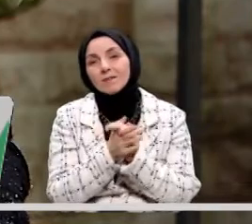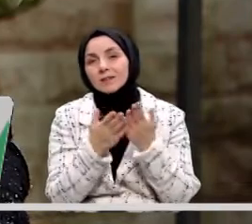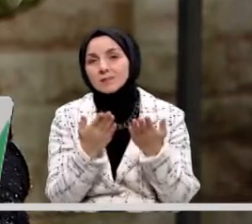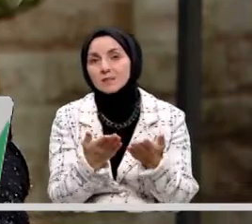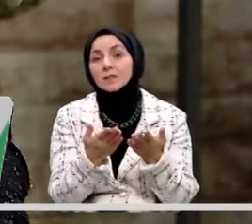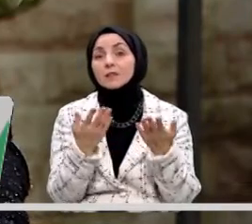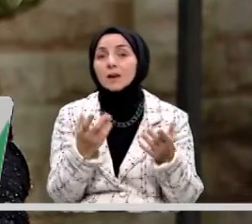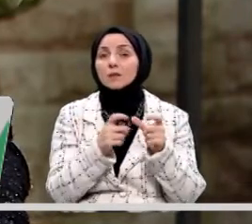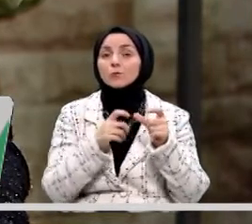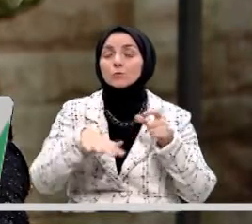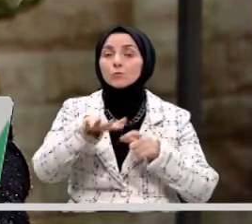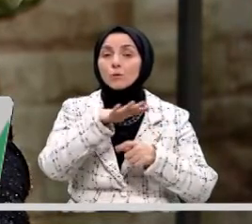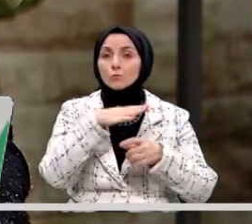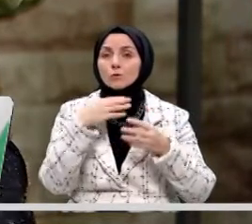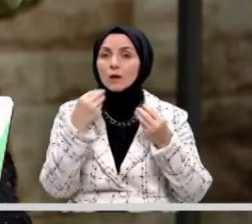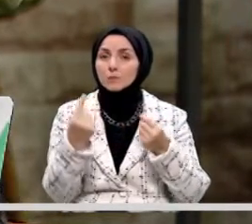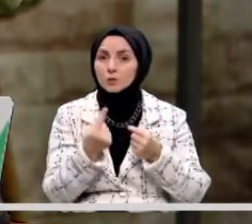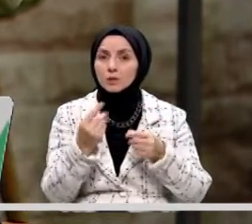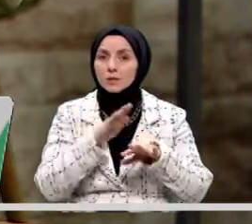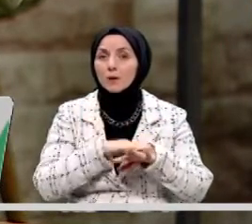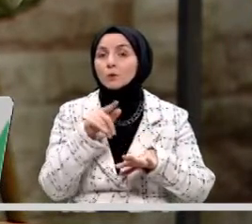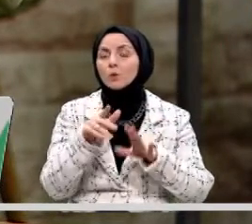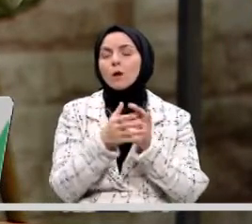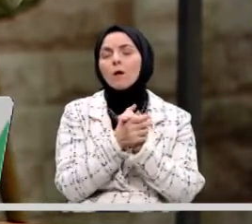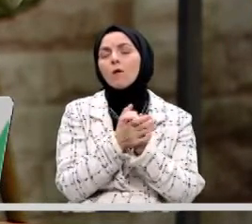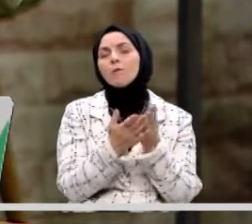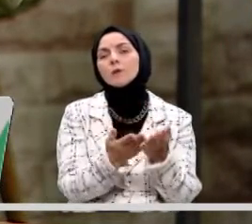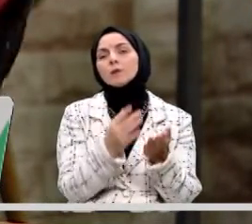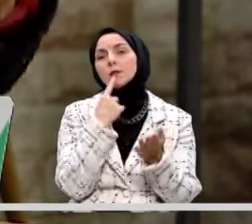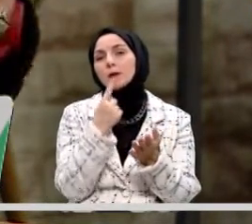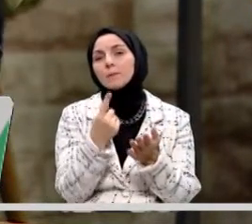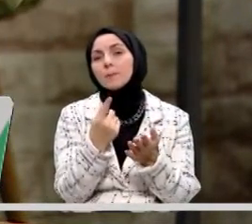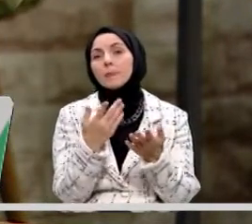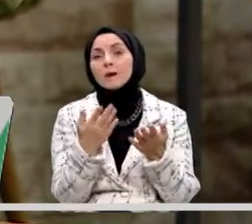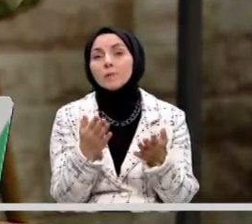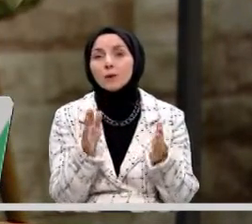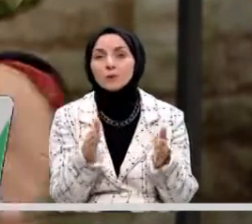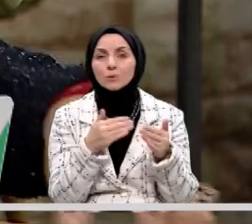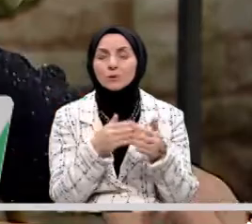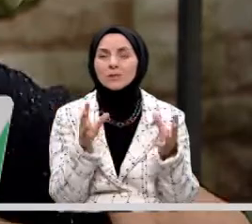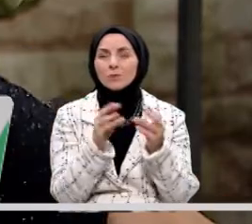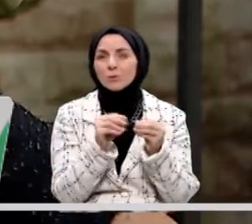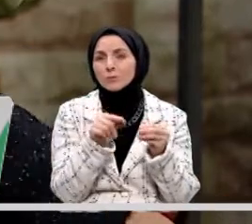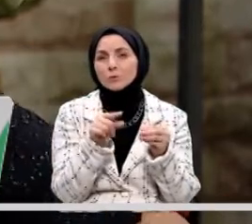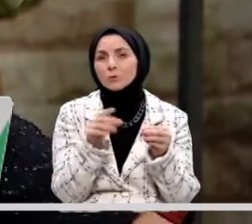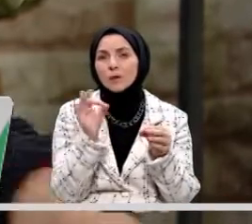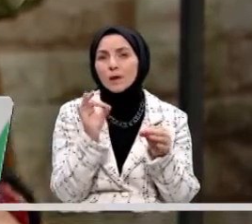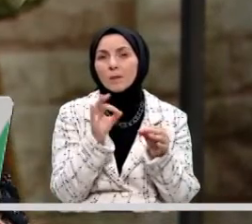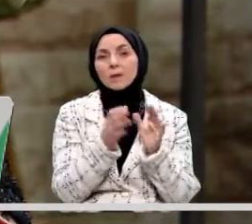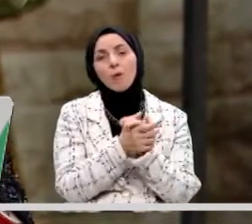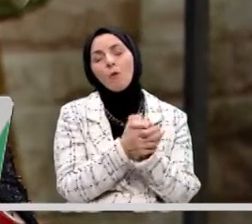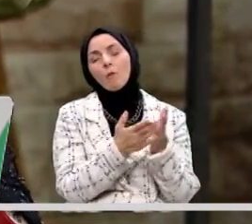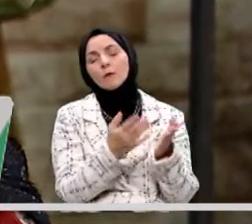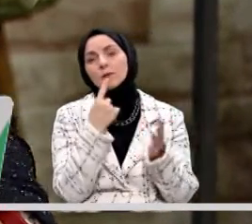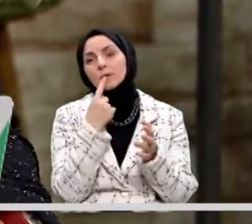ahlaki manevi değerlerde Aferin diyelim yoksa odayı toplamış bulaşıkları kaldırmış Buna göre bunları çokça Aferin değecek bir konu değil